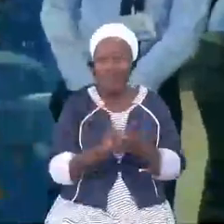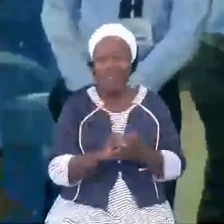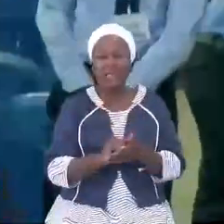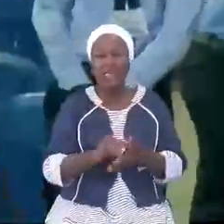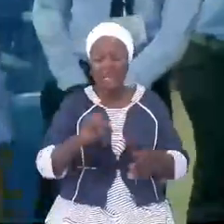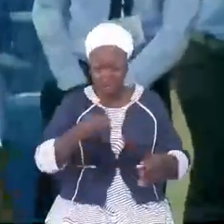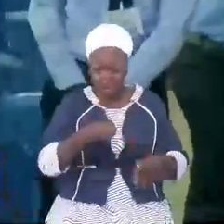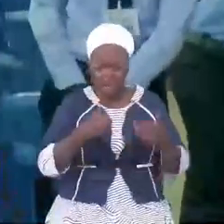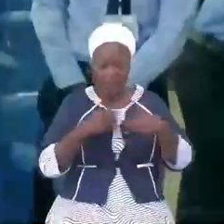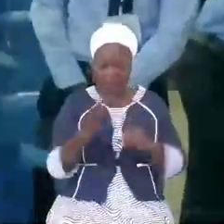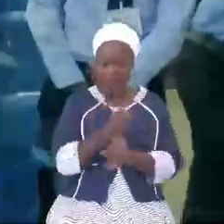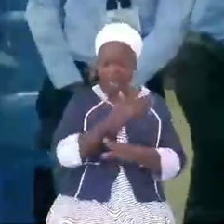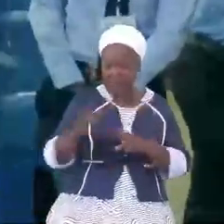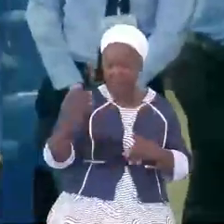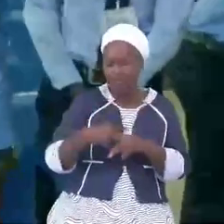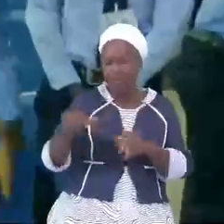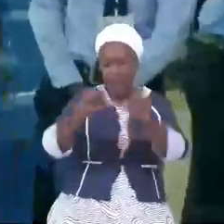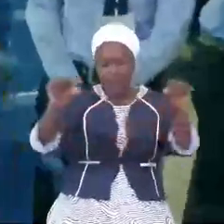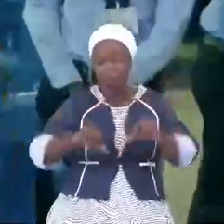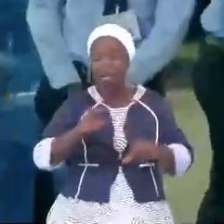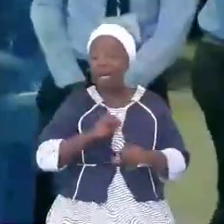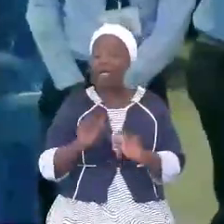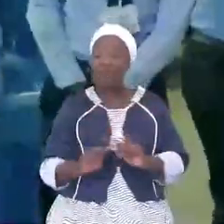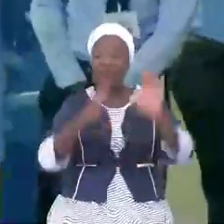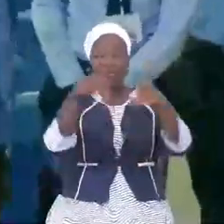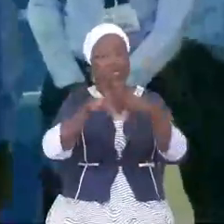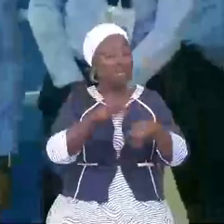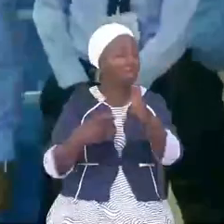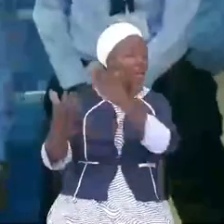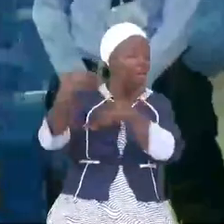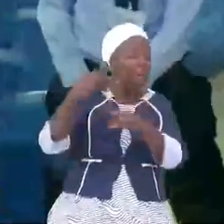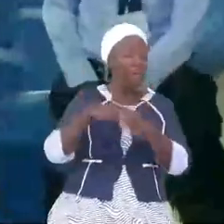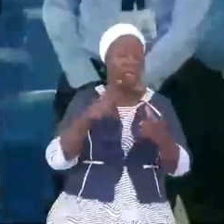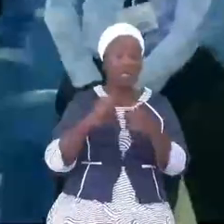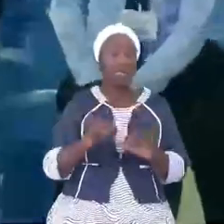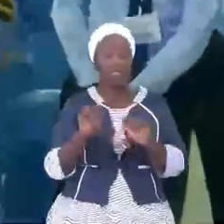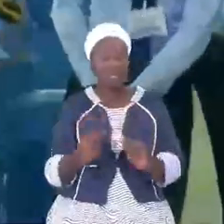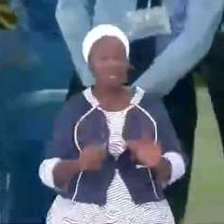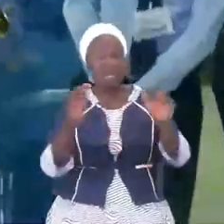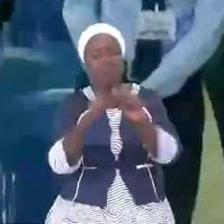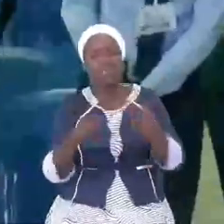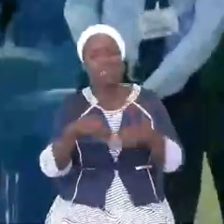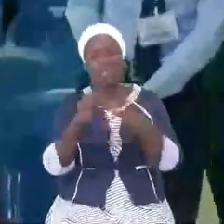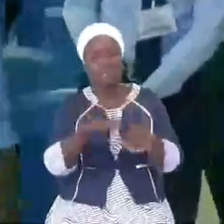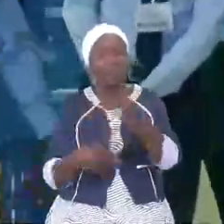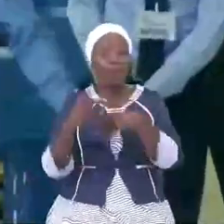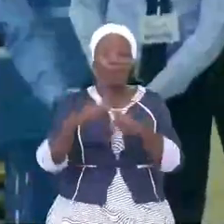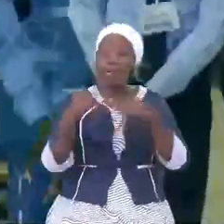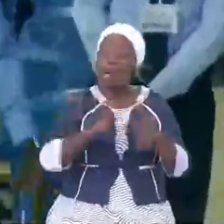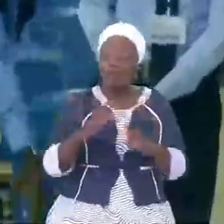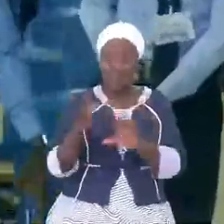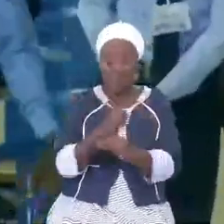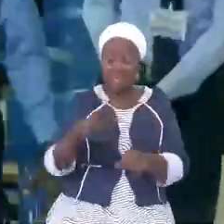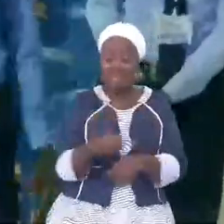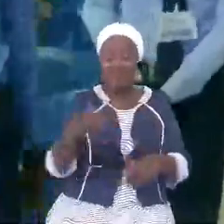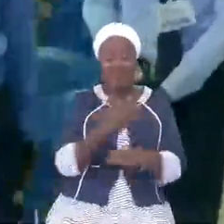l'autel, que j'avais soumis avant, que j'avais donné par le passé, maintenant j'ai tout retiré